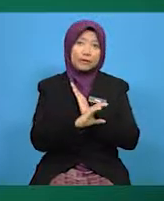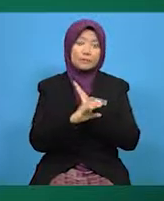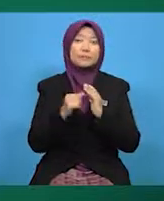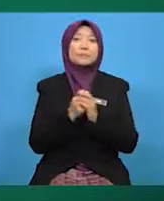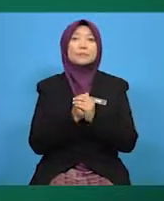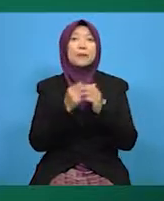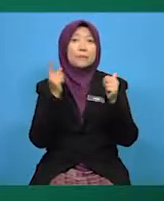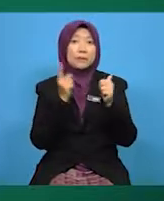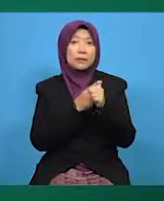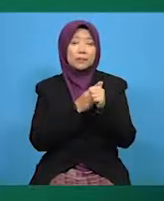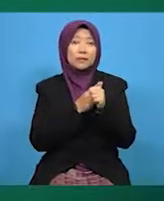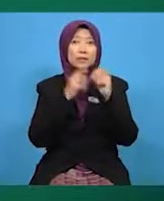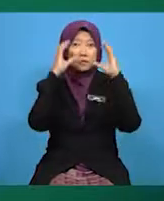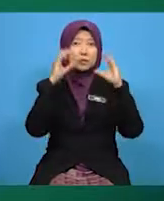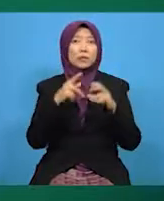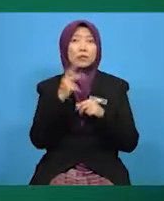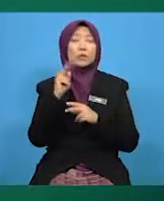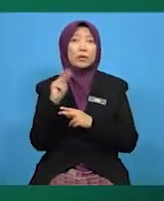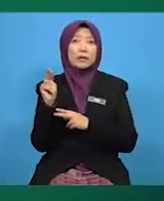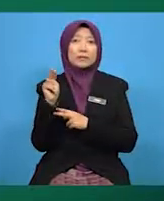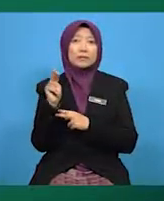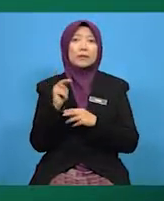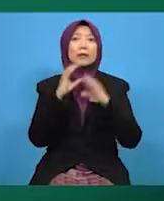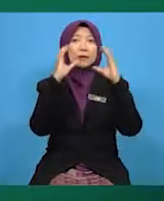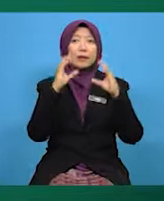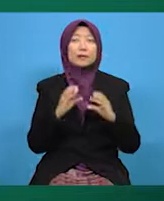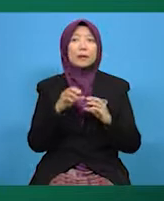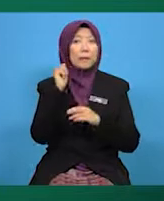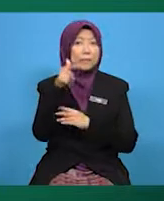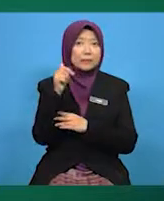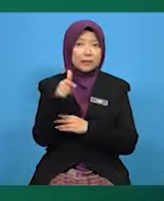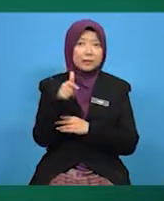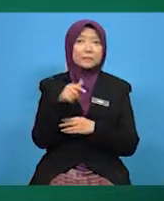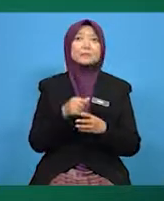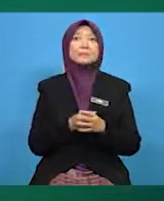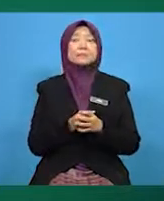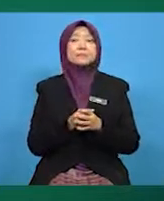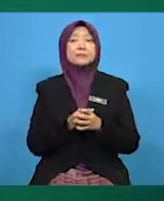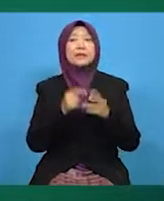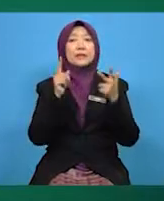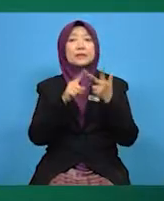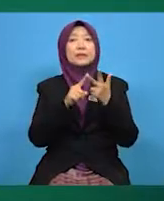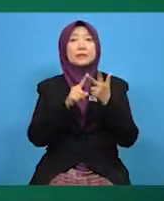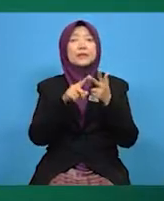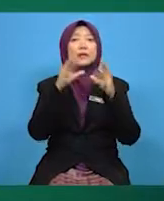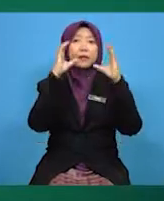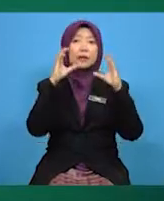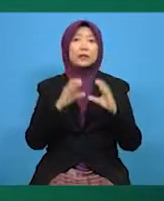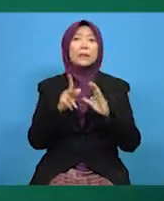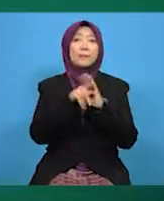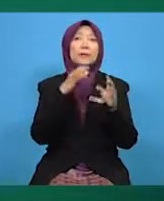iaitu kaedah keluaran, kaedah perbelanjaan dan yang ketiga, kaedah